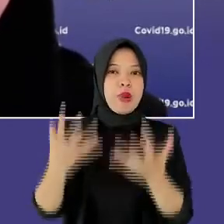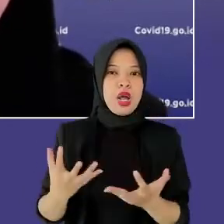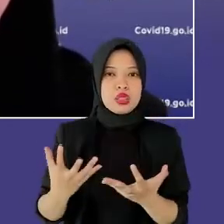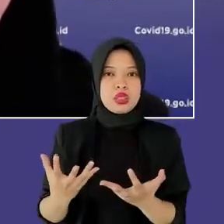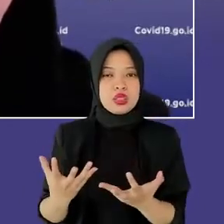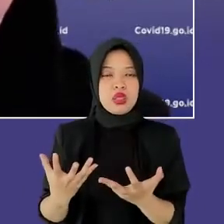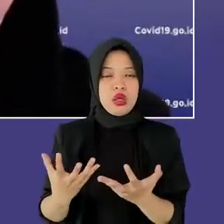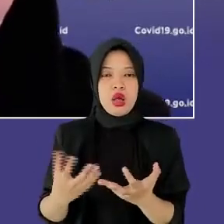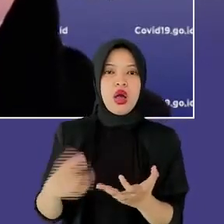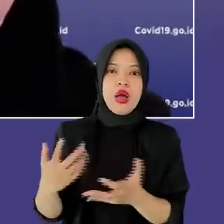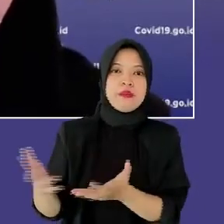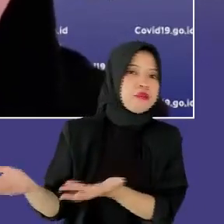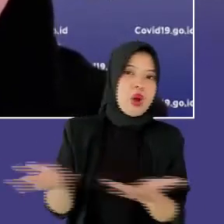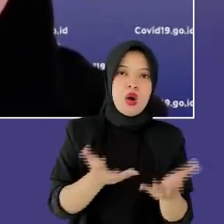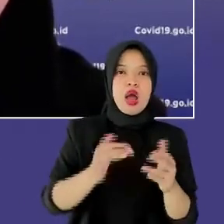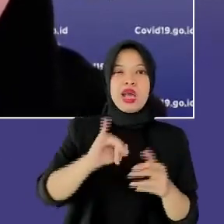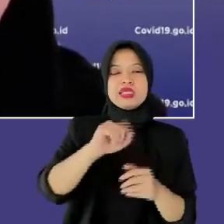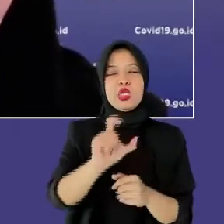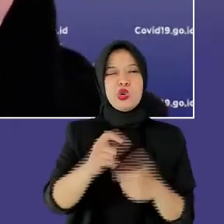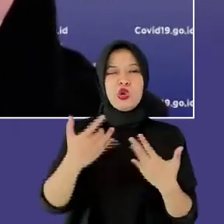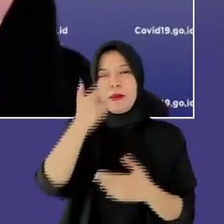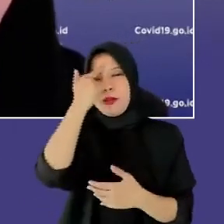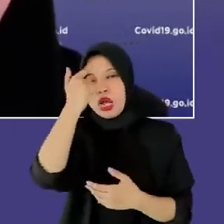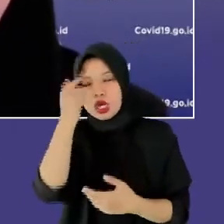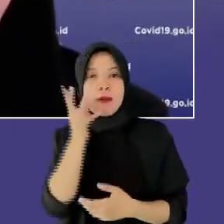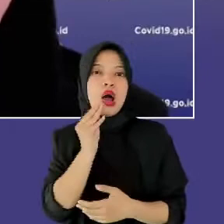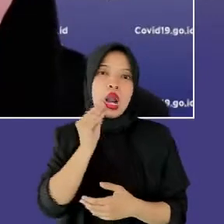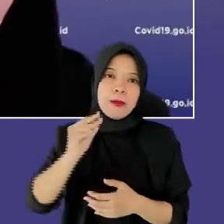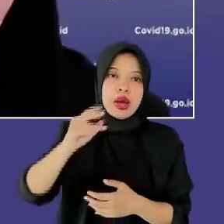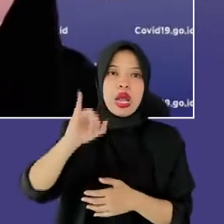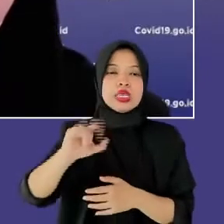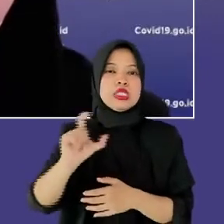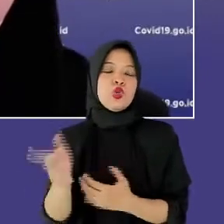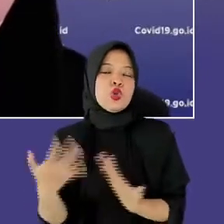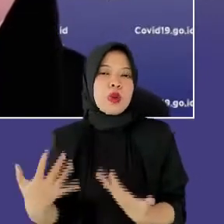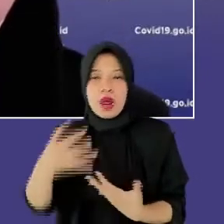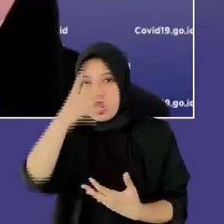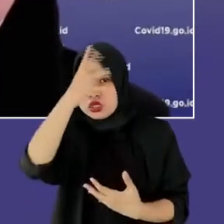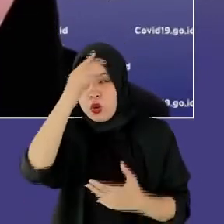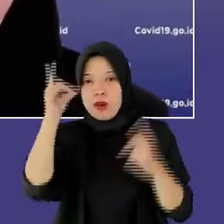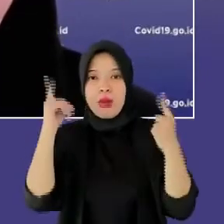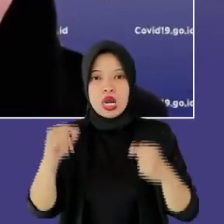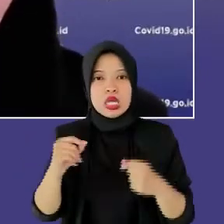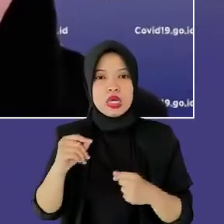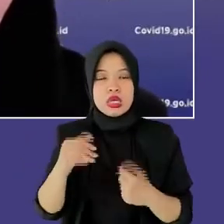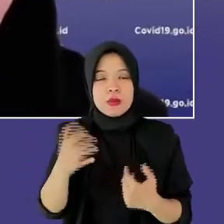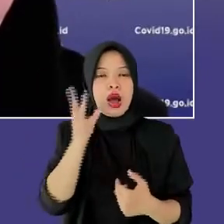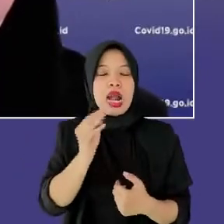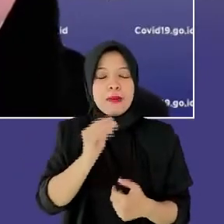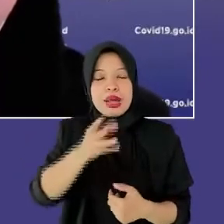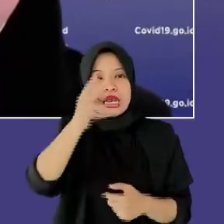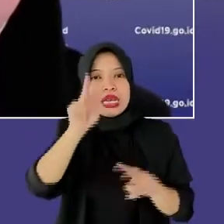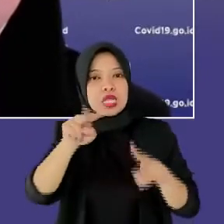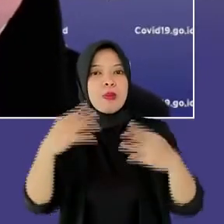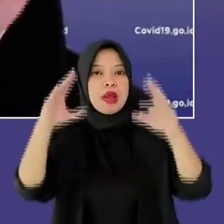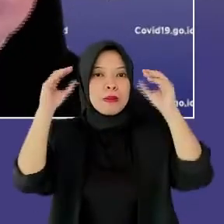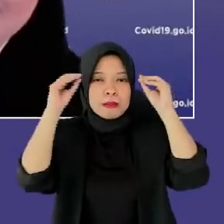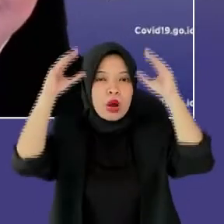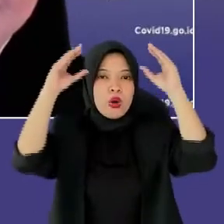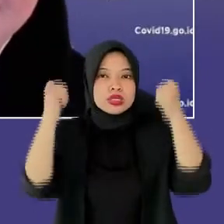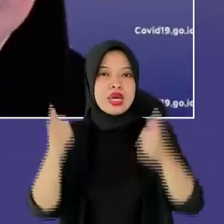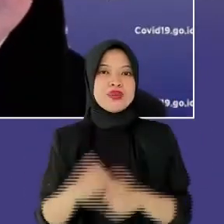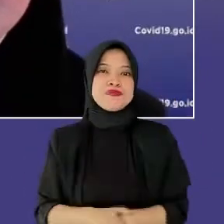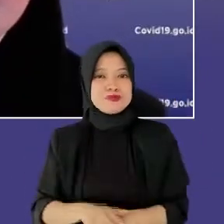mudah-mudahan kemudian jadi pembelajaran di daerah-daerah di luar Jawa Bali, supaya tidak mengulang apa yang terjadi di Jawa Bali ya. Baik, Dr.